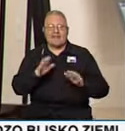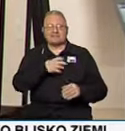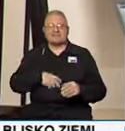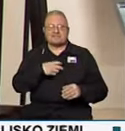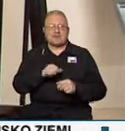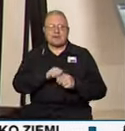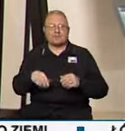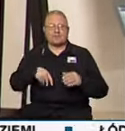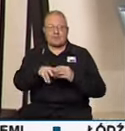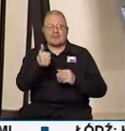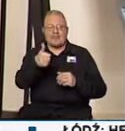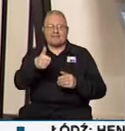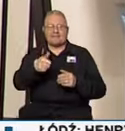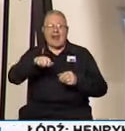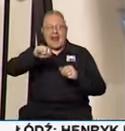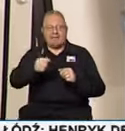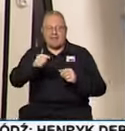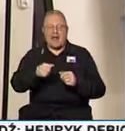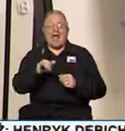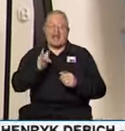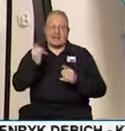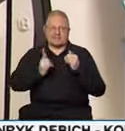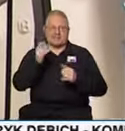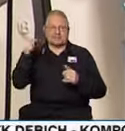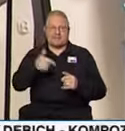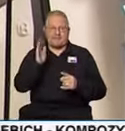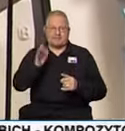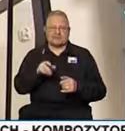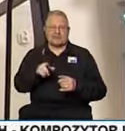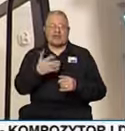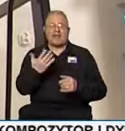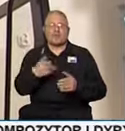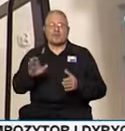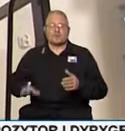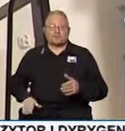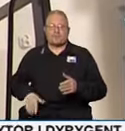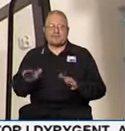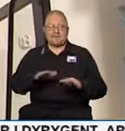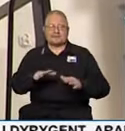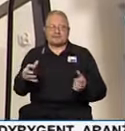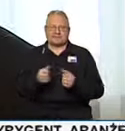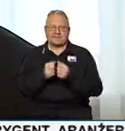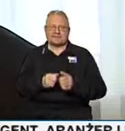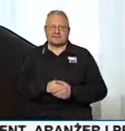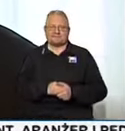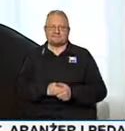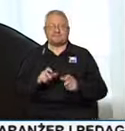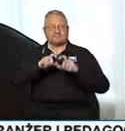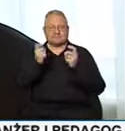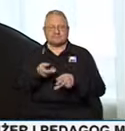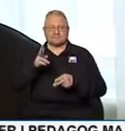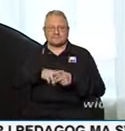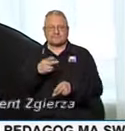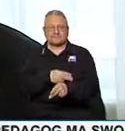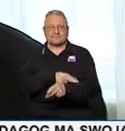zwierzakom jest udostępniona jedna klamka, bo tłoku nie ma, ale jeśli trzeba będzie, to i dla kilku psów miejsce w środku się znajdzie. Wszyscy, którzy